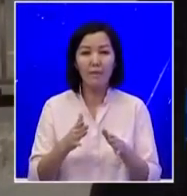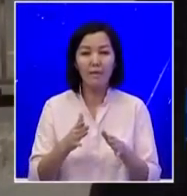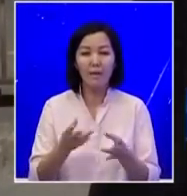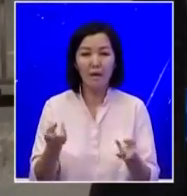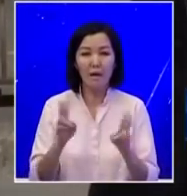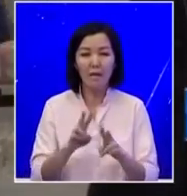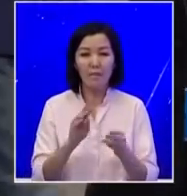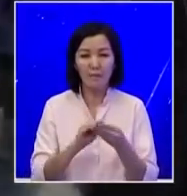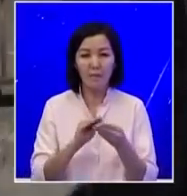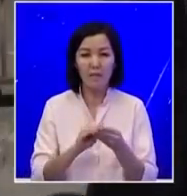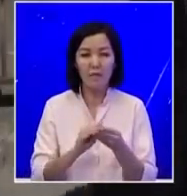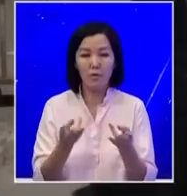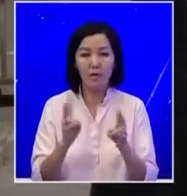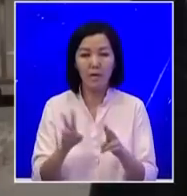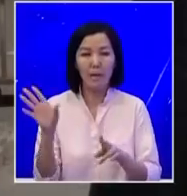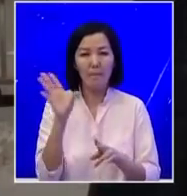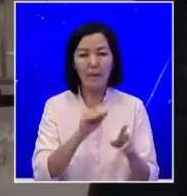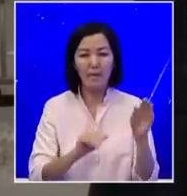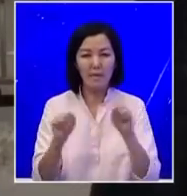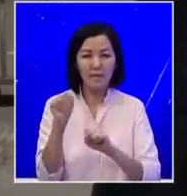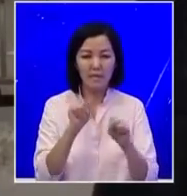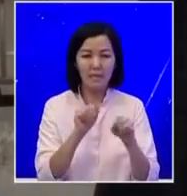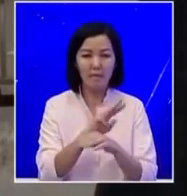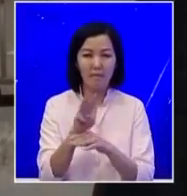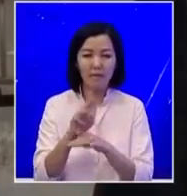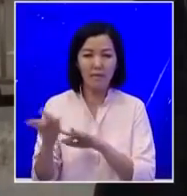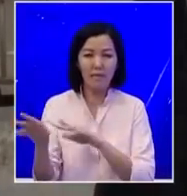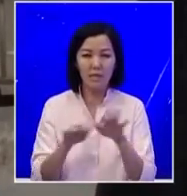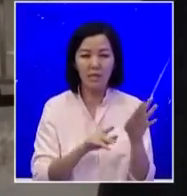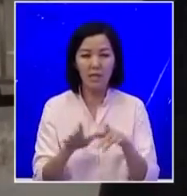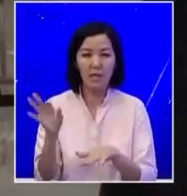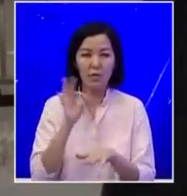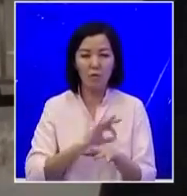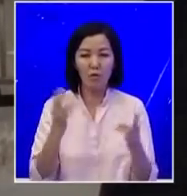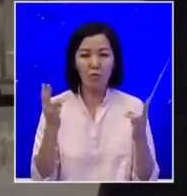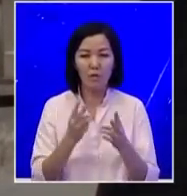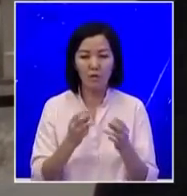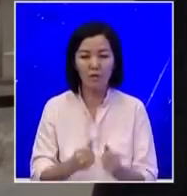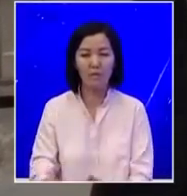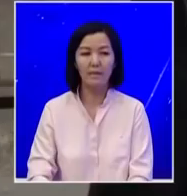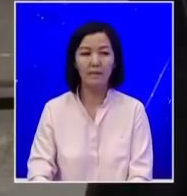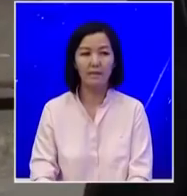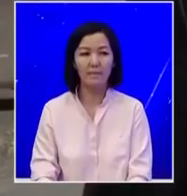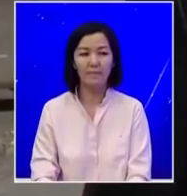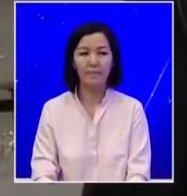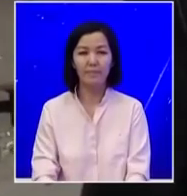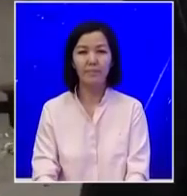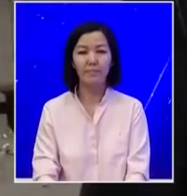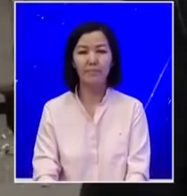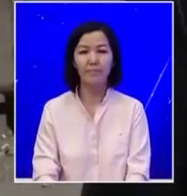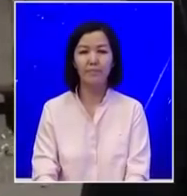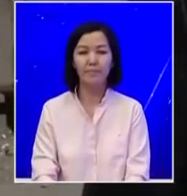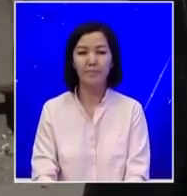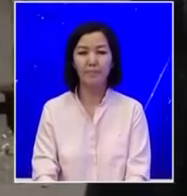сақталуы тиіс. Яғни барлық дезинфекциялық санитарлық шаралар қолданылуы қажет. Меруерт Қыдырбайқызы, Жайық Құрманбаев, Жетісу